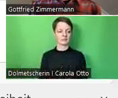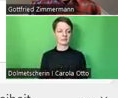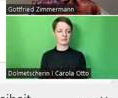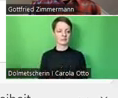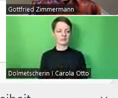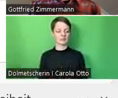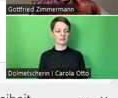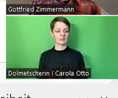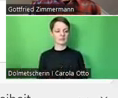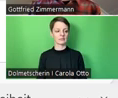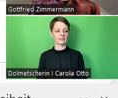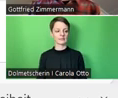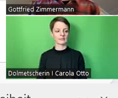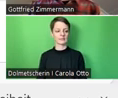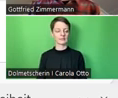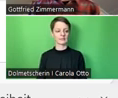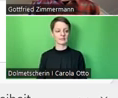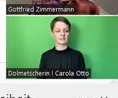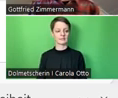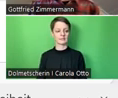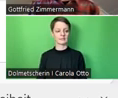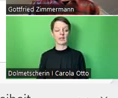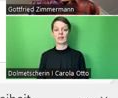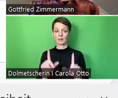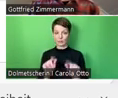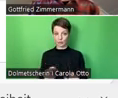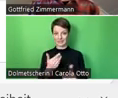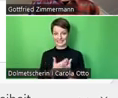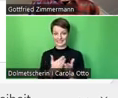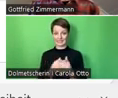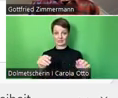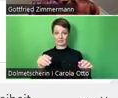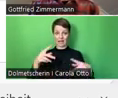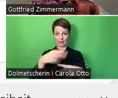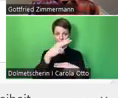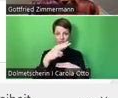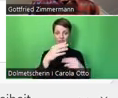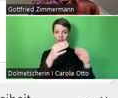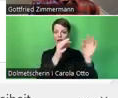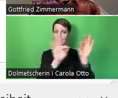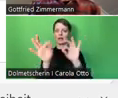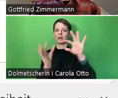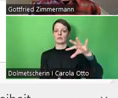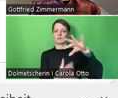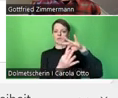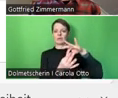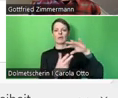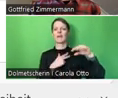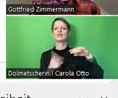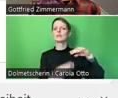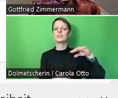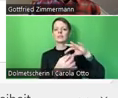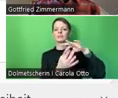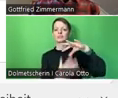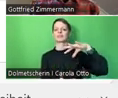und so weiter. Dann, das würde heißen, dass dieser Abschnitt zur Einleitung gehört. Tut er aber nicht,